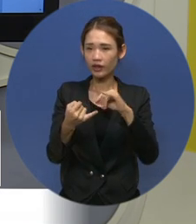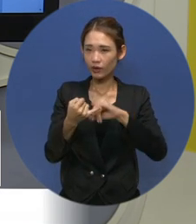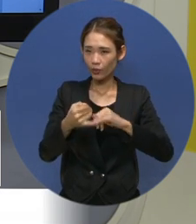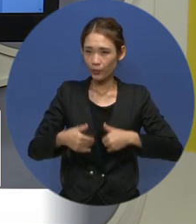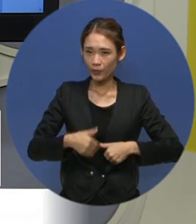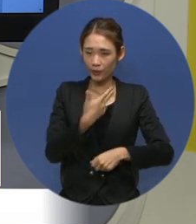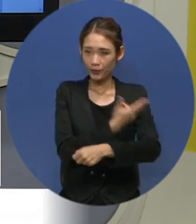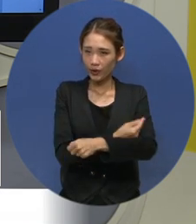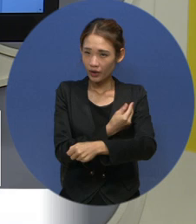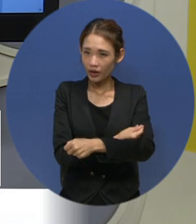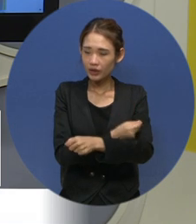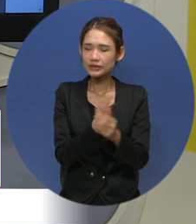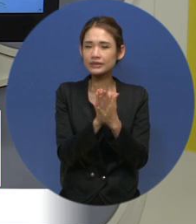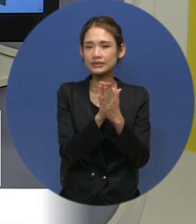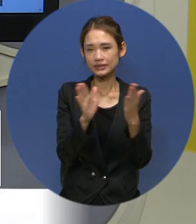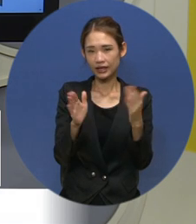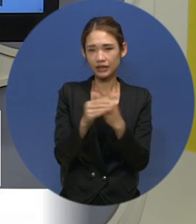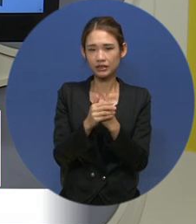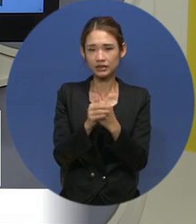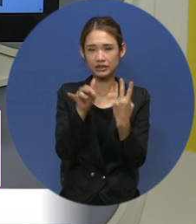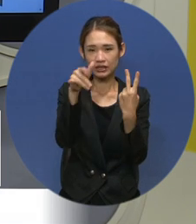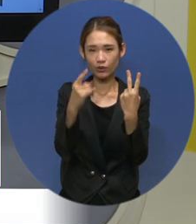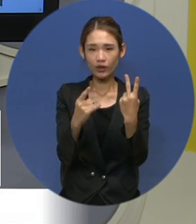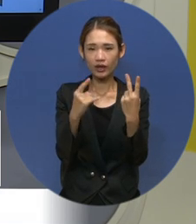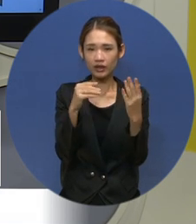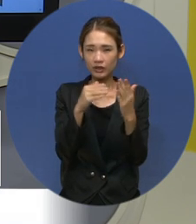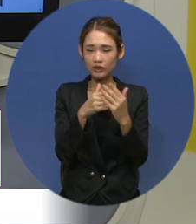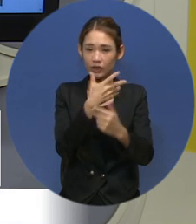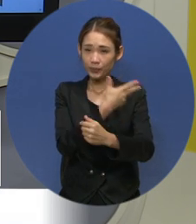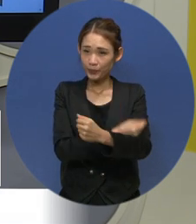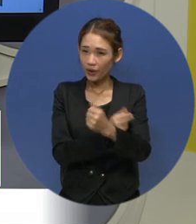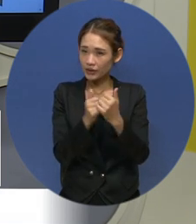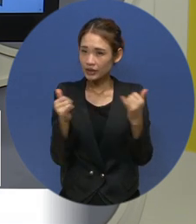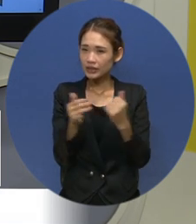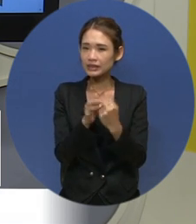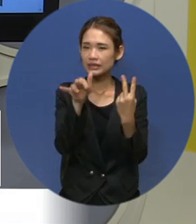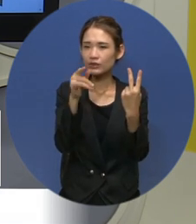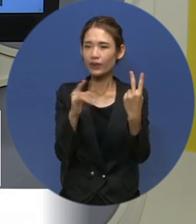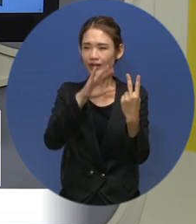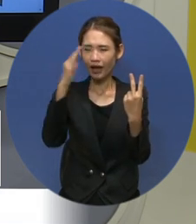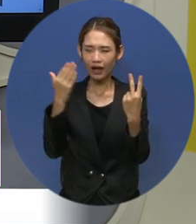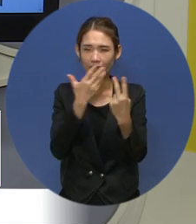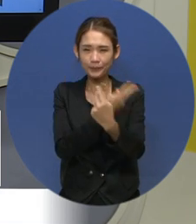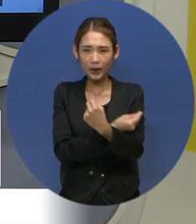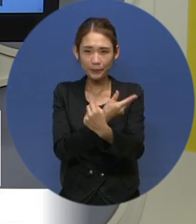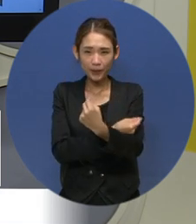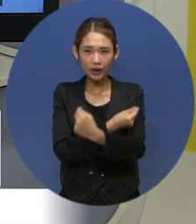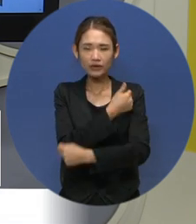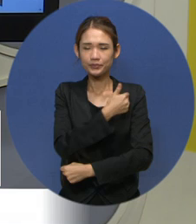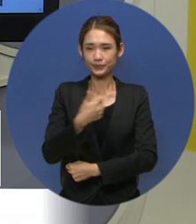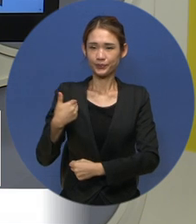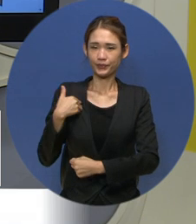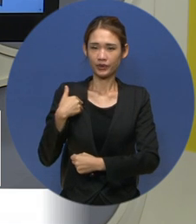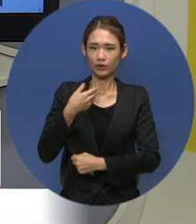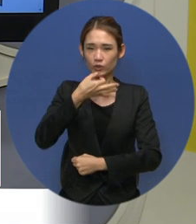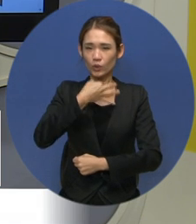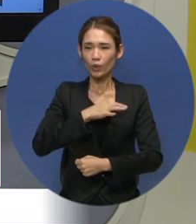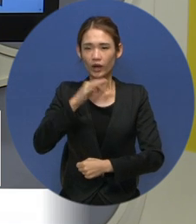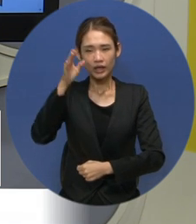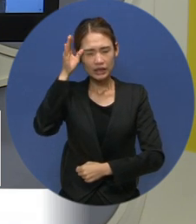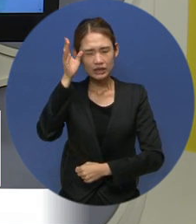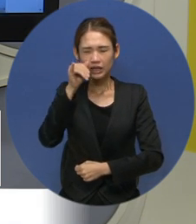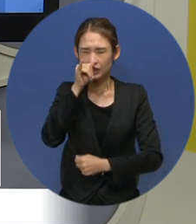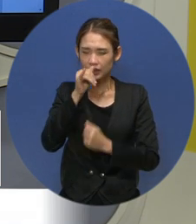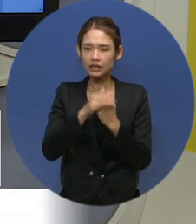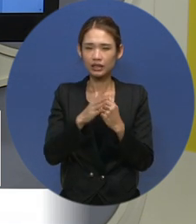대상자 부터 시작했으며 2회에 접종 대상자 낸 2 회 모두 접종해야 충분한 예방접종 효과를 기대할 수